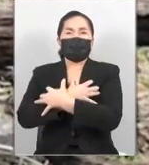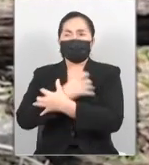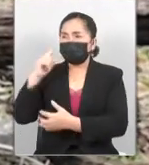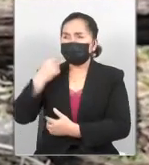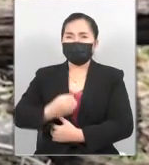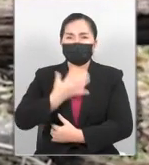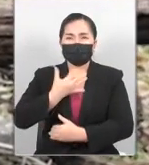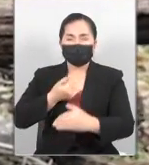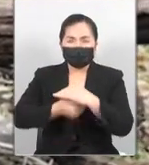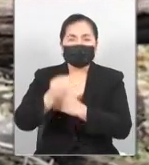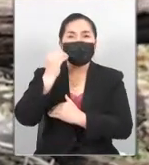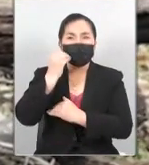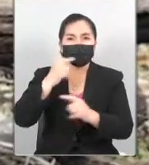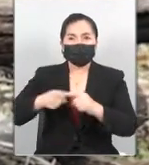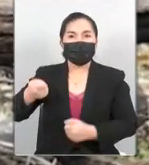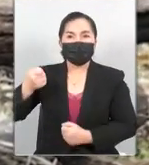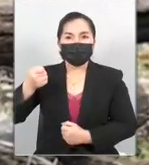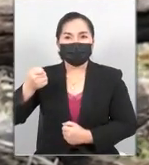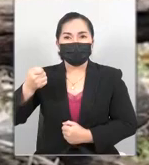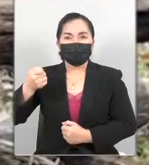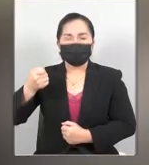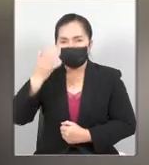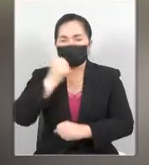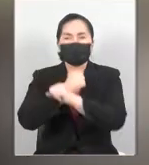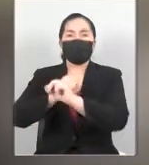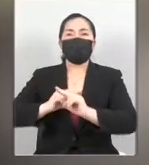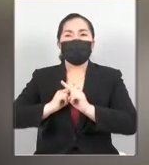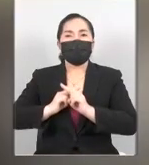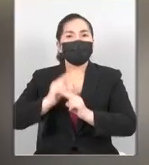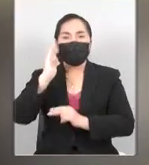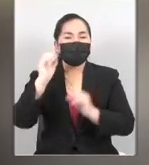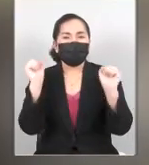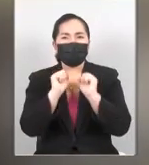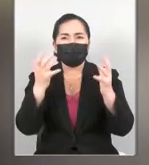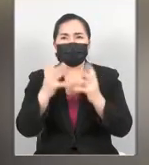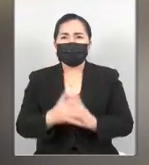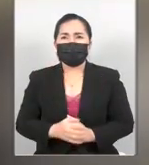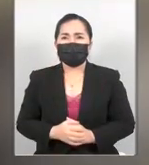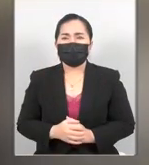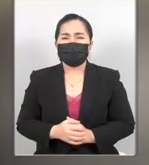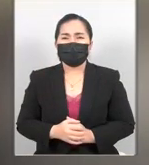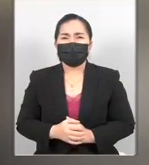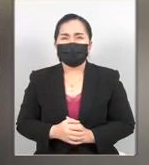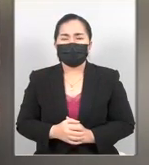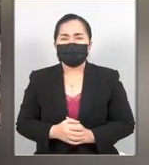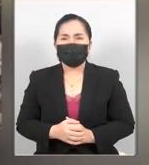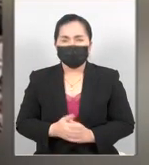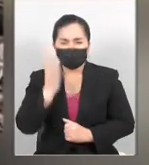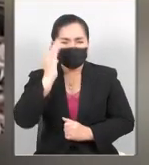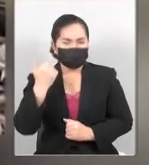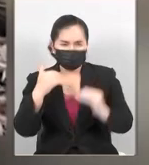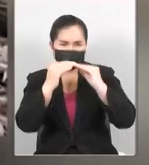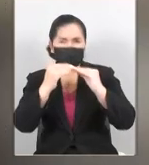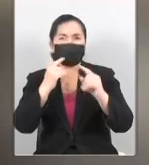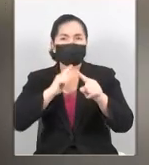รีบวิ่งเข้าบ้านไปหยิบมีดในครัวมาป้องกันตัวก่อนนะคะแต่เขาไม่กลัวค่ะเออและตัวเขาก็มีมีดด้วยชักออกมา